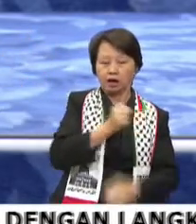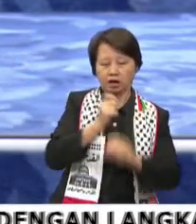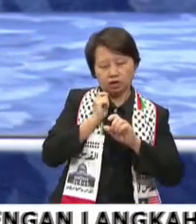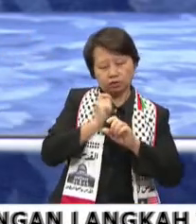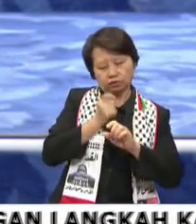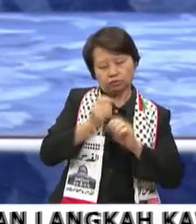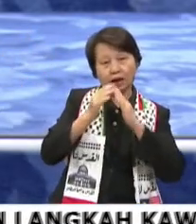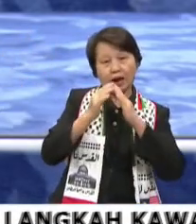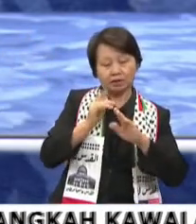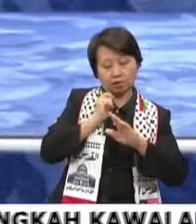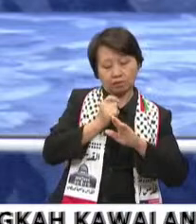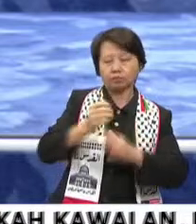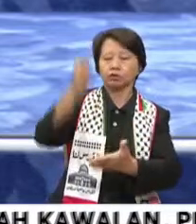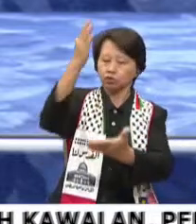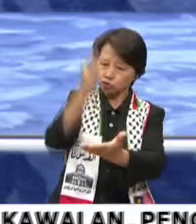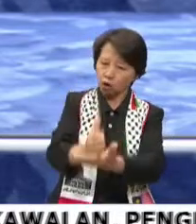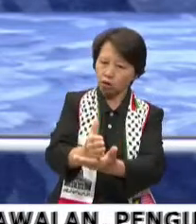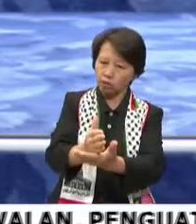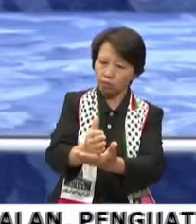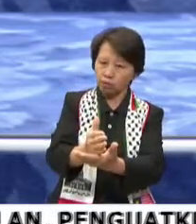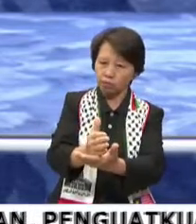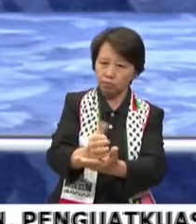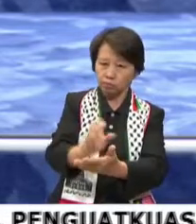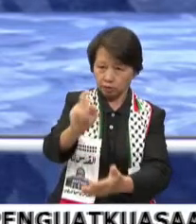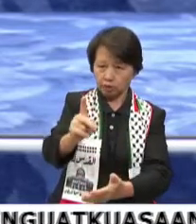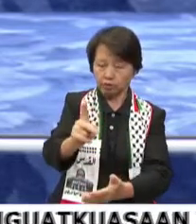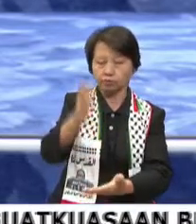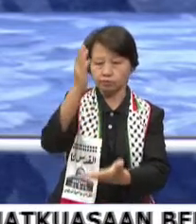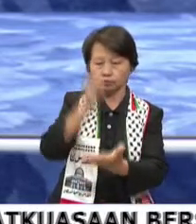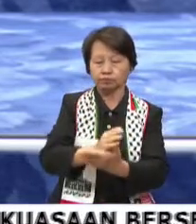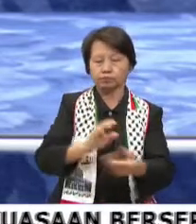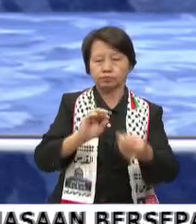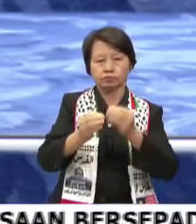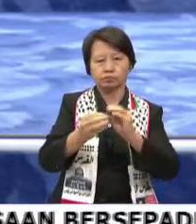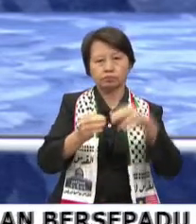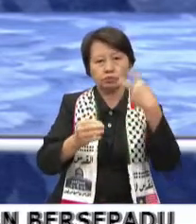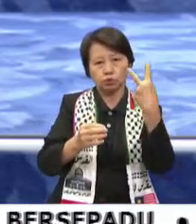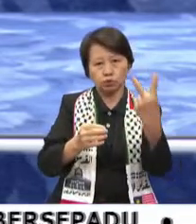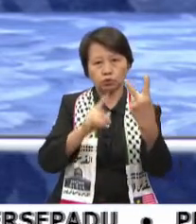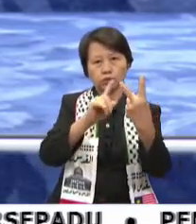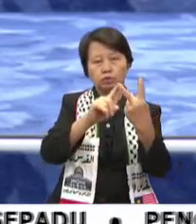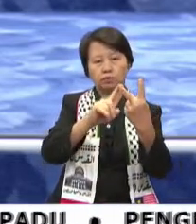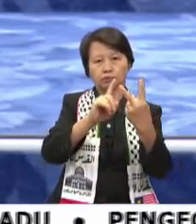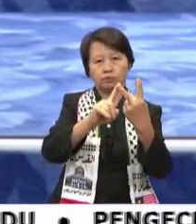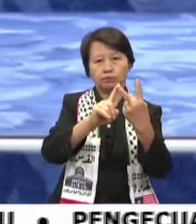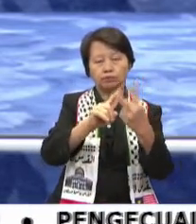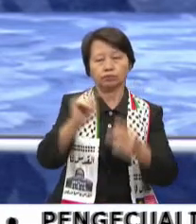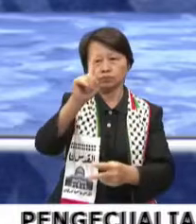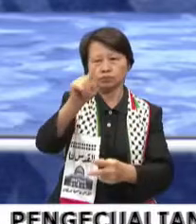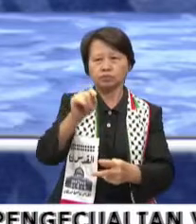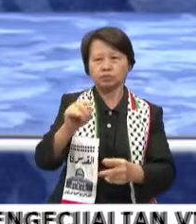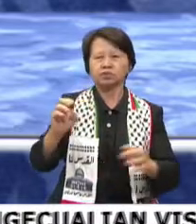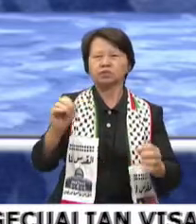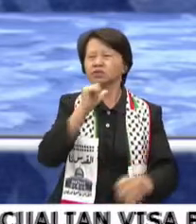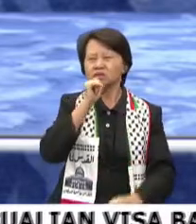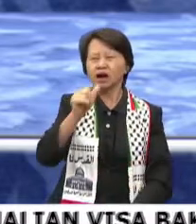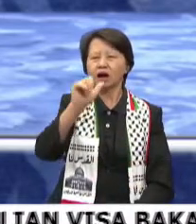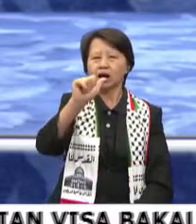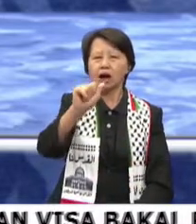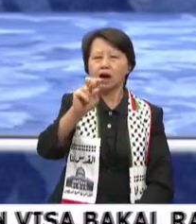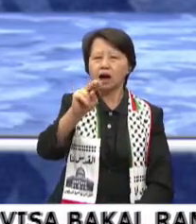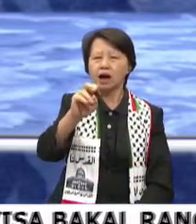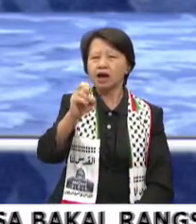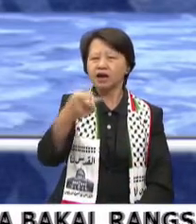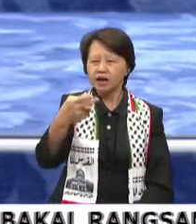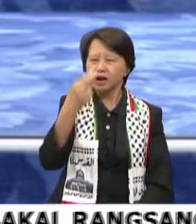hentikan dulu ya keduanya soalan tidak aneh